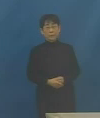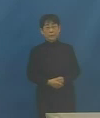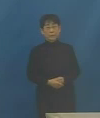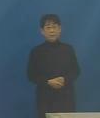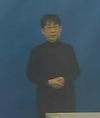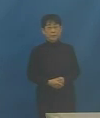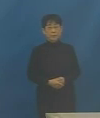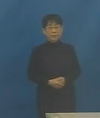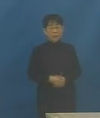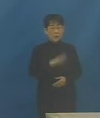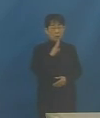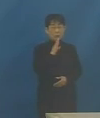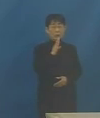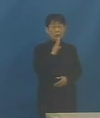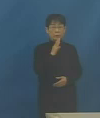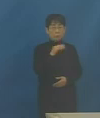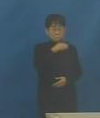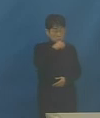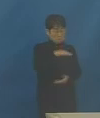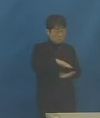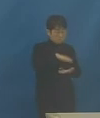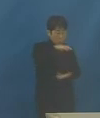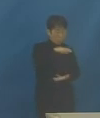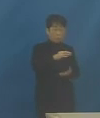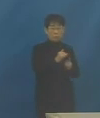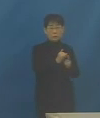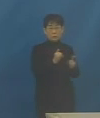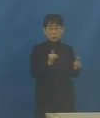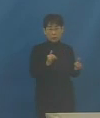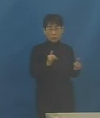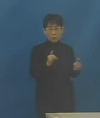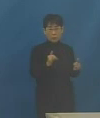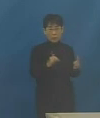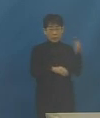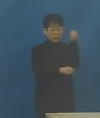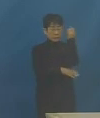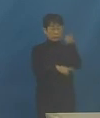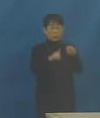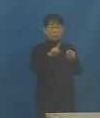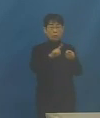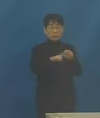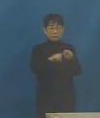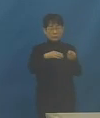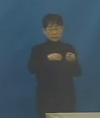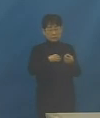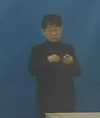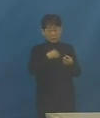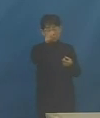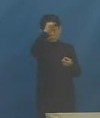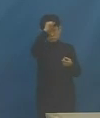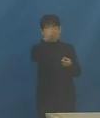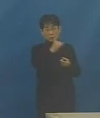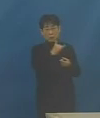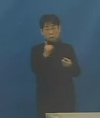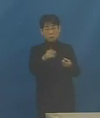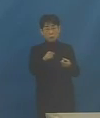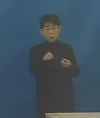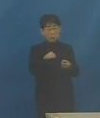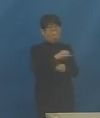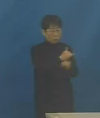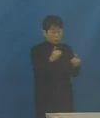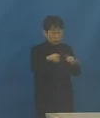本当であの高齢の方とかですねa 基礎的なリスクのある方が感染した場合など